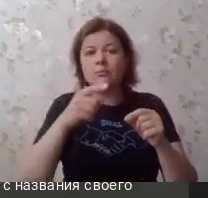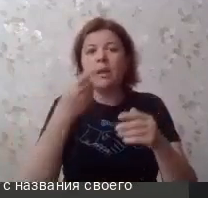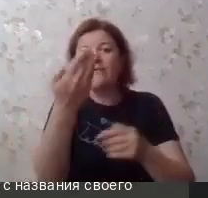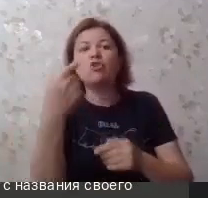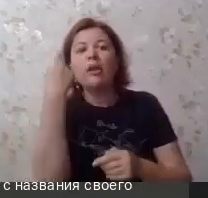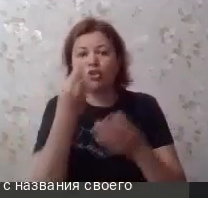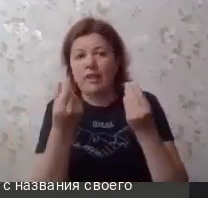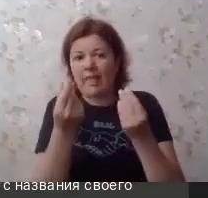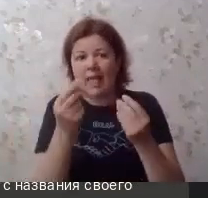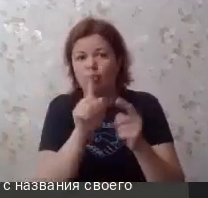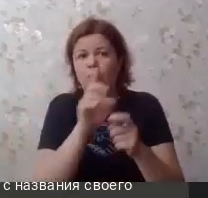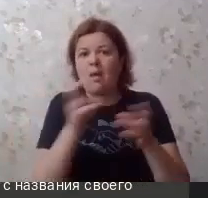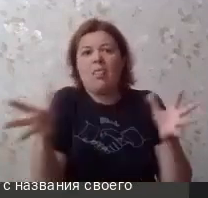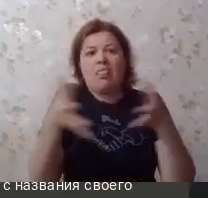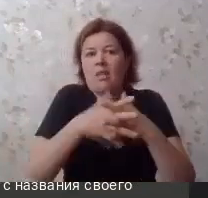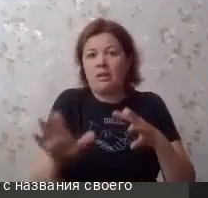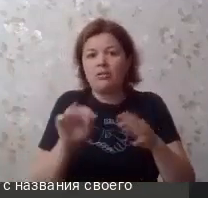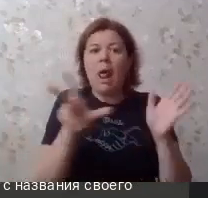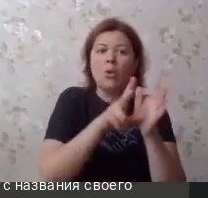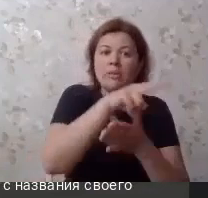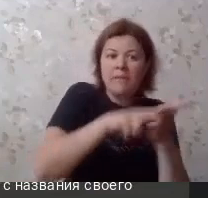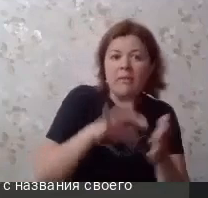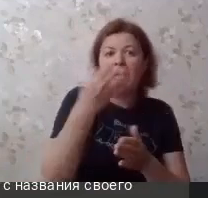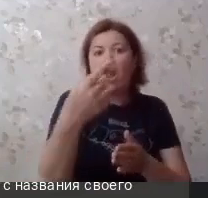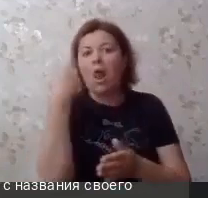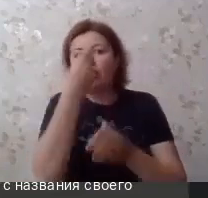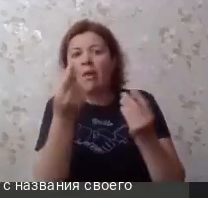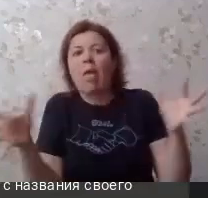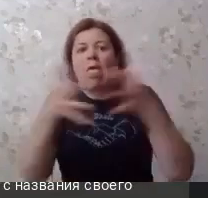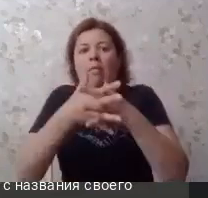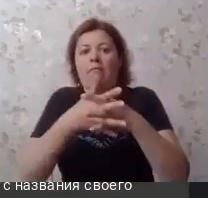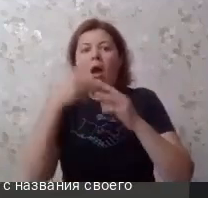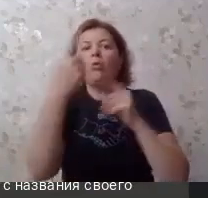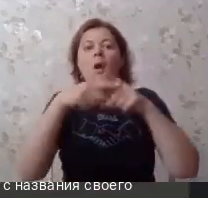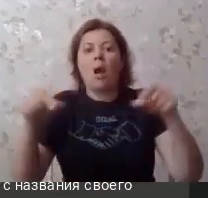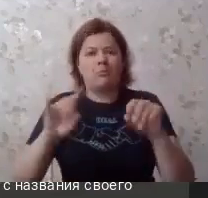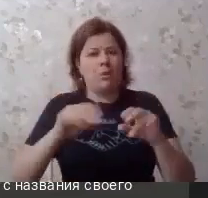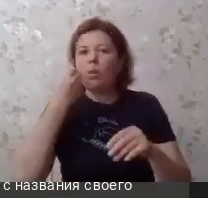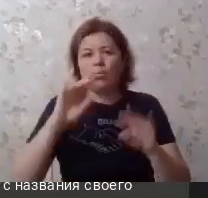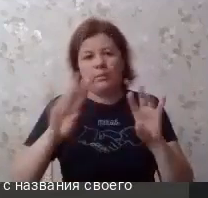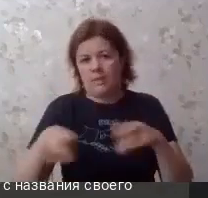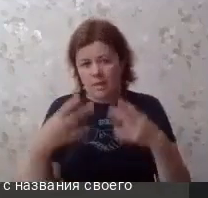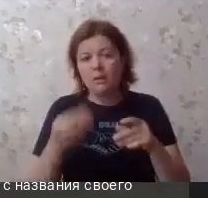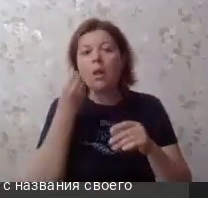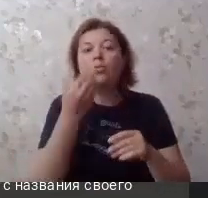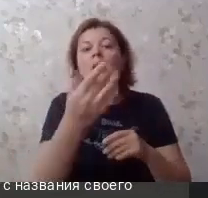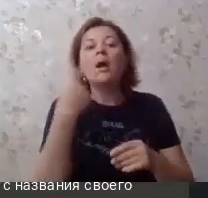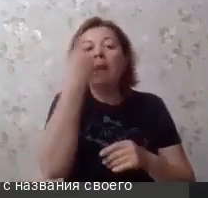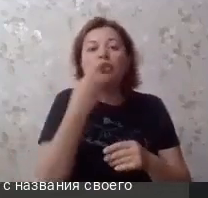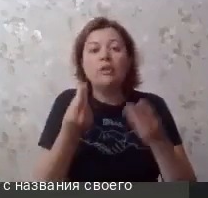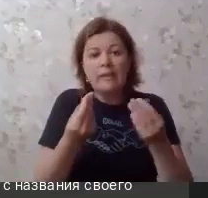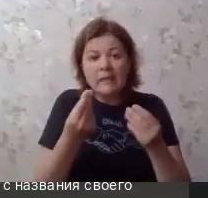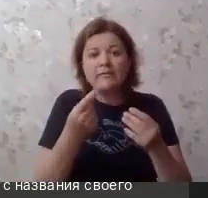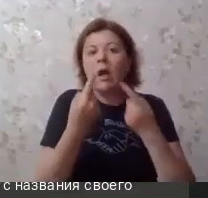карте, чтобы, ну, если вы все-таки передумали, да, подумали, все-таки решили купить и доплатить уже из своих средств, чтобы